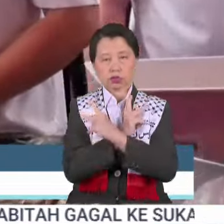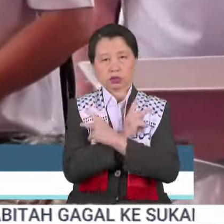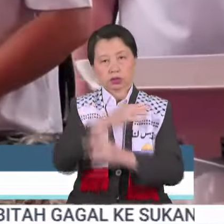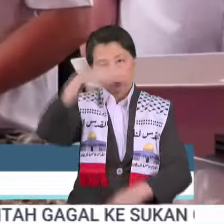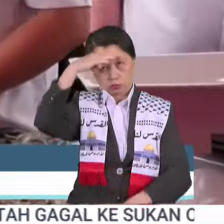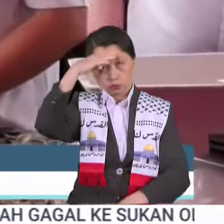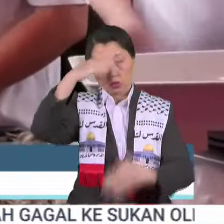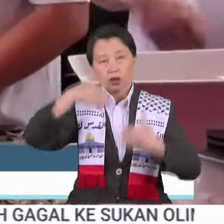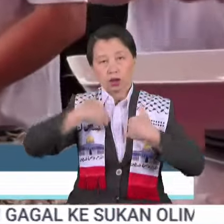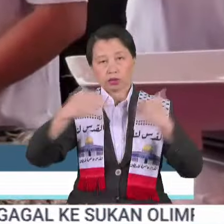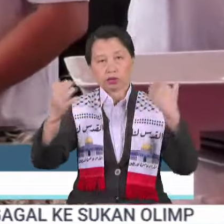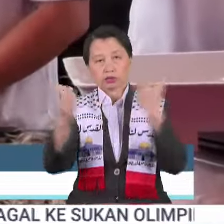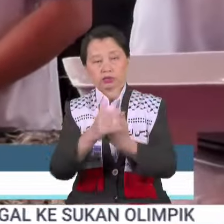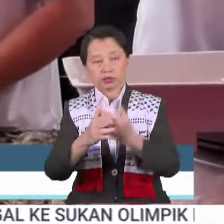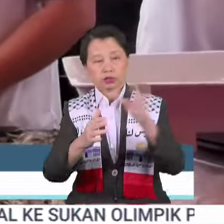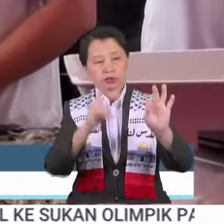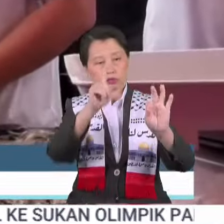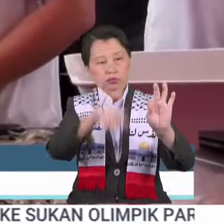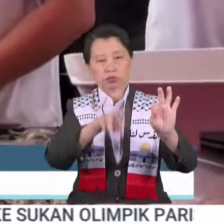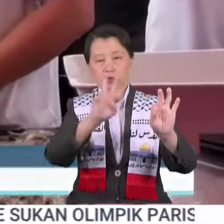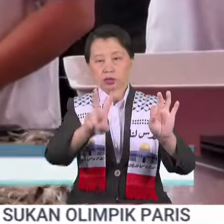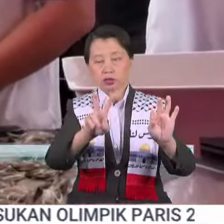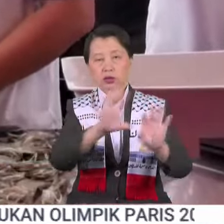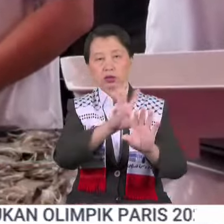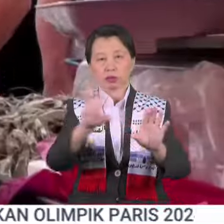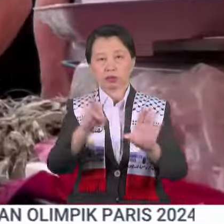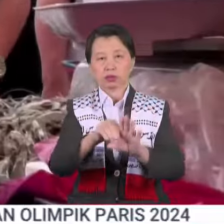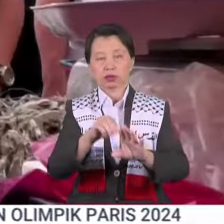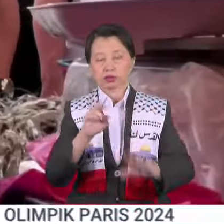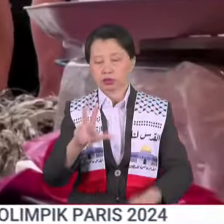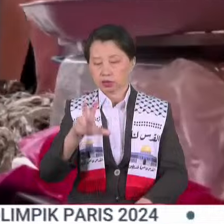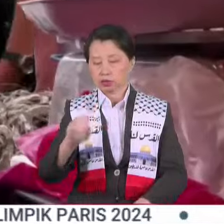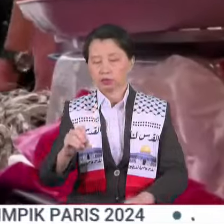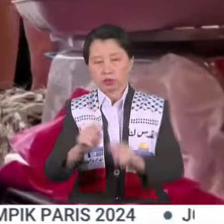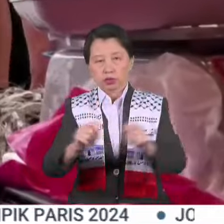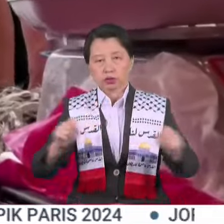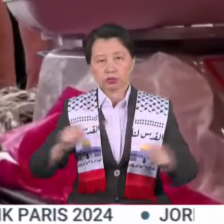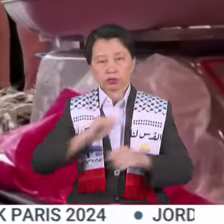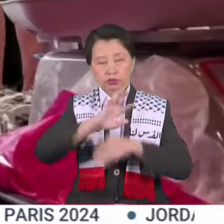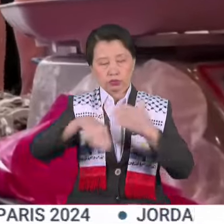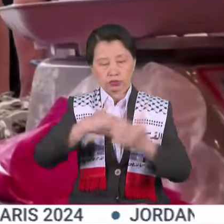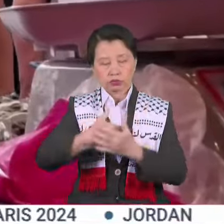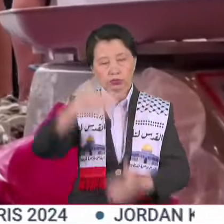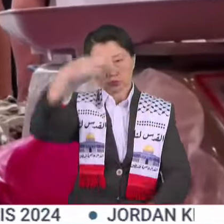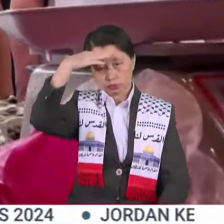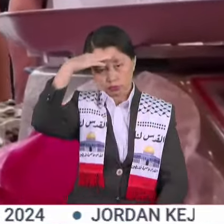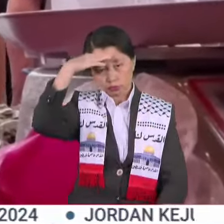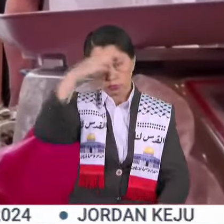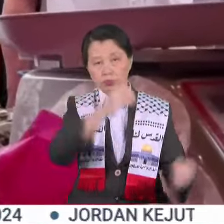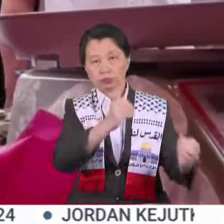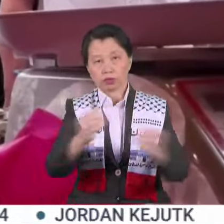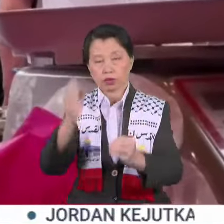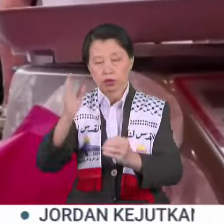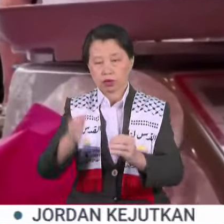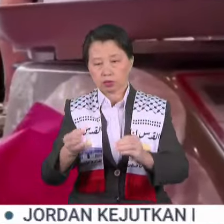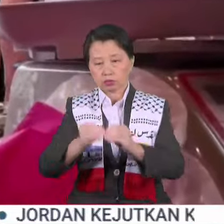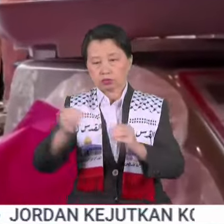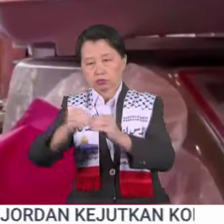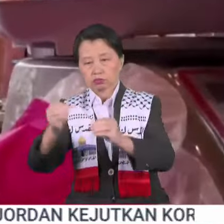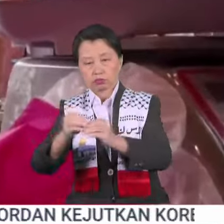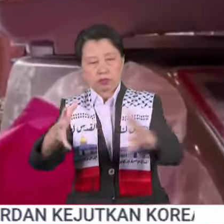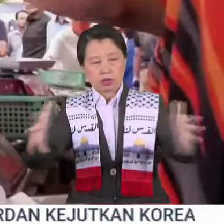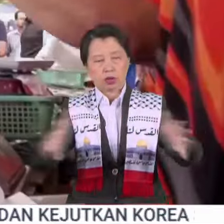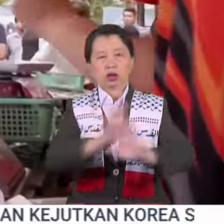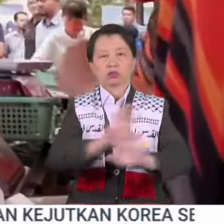kini berlangsung hingga 9 Februari, melibatkan kira-kira 30 lokasi di seluruh negeri. Penganjurannya akan diperluas pada musim